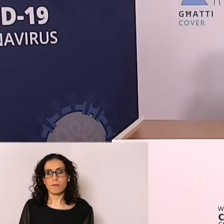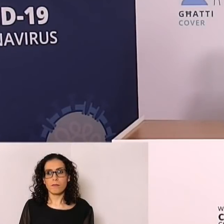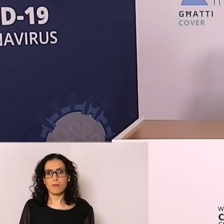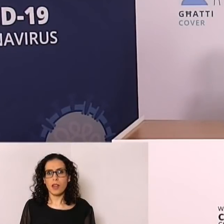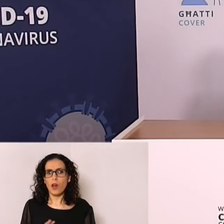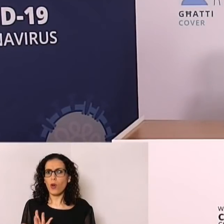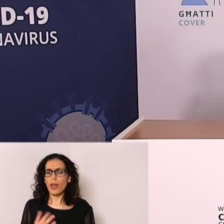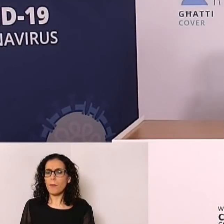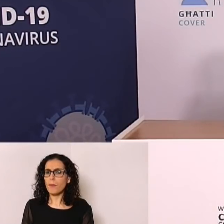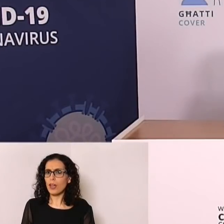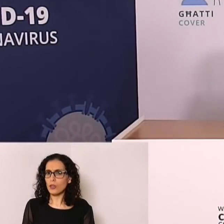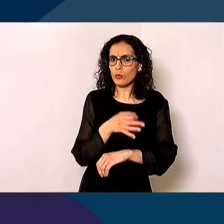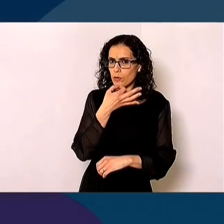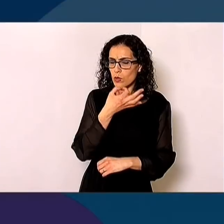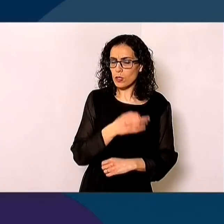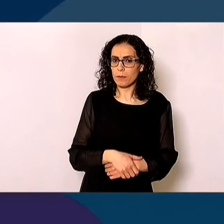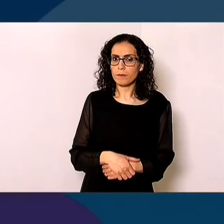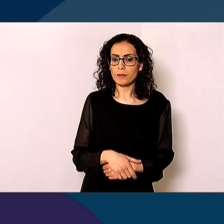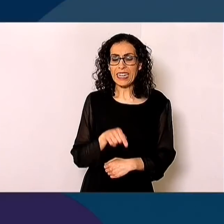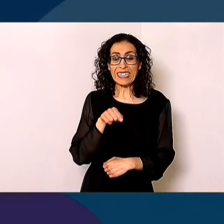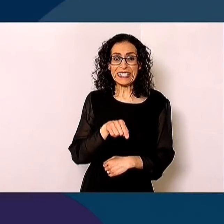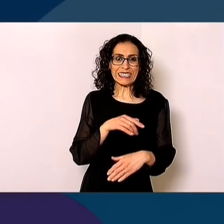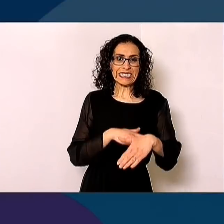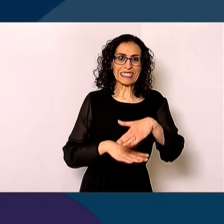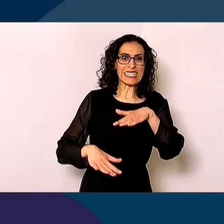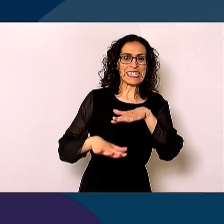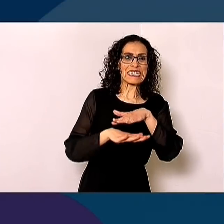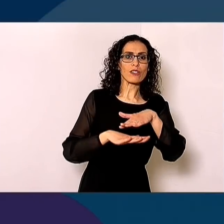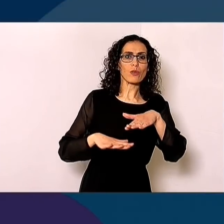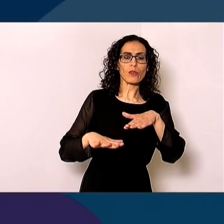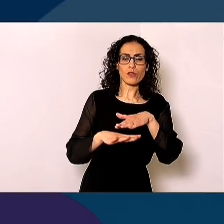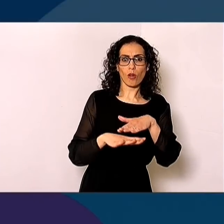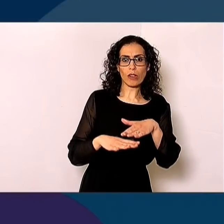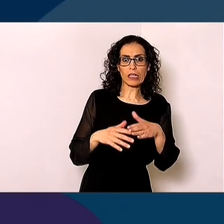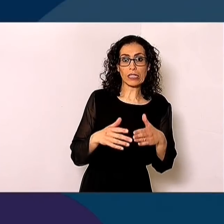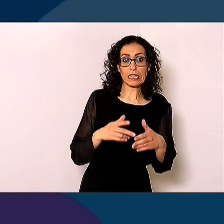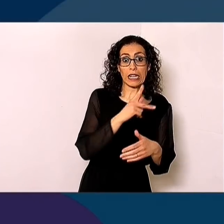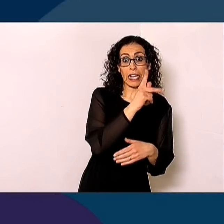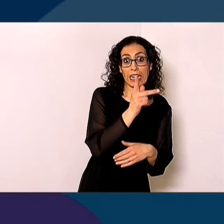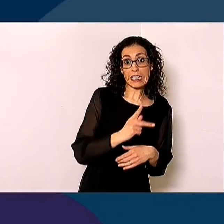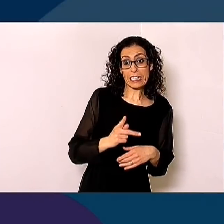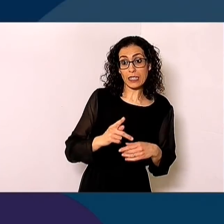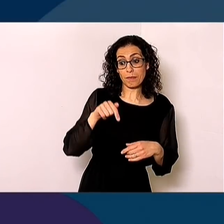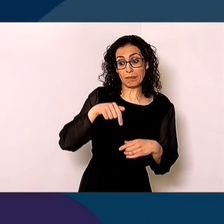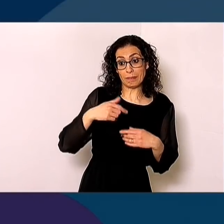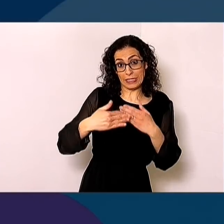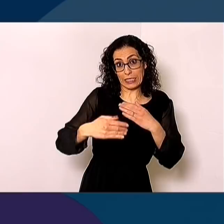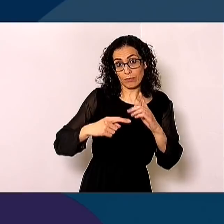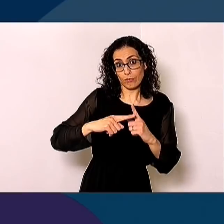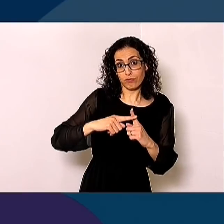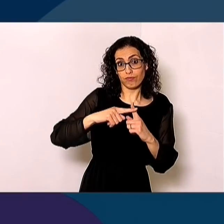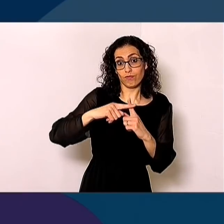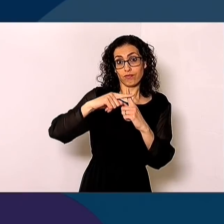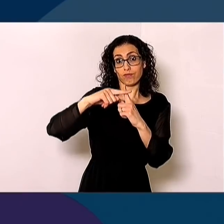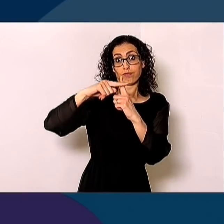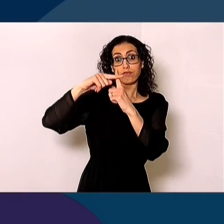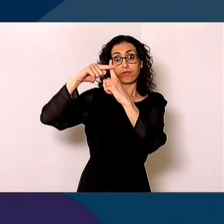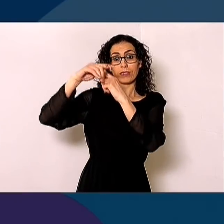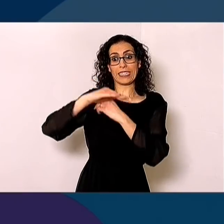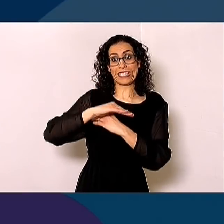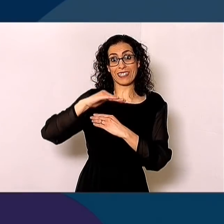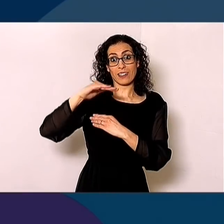Mela, din hija sitwazzjoni li bħalma qegħdin taraw aħna il-każijiet dejjem bil-mod il-lajn. L-importanti hija li kemm jista' jkun